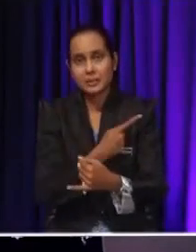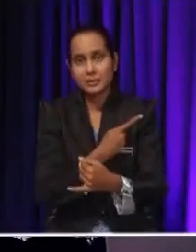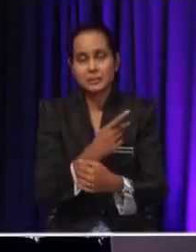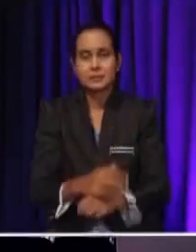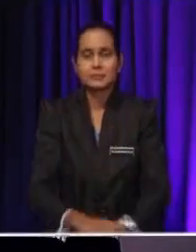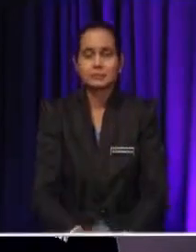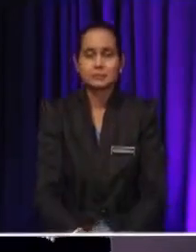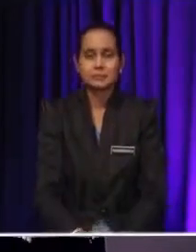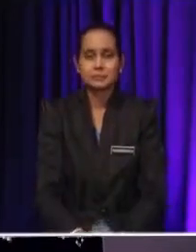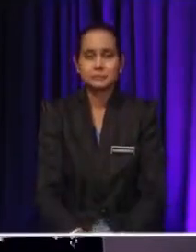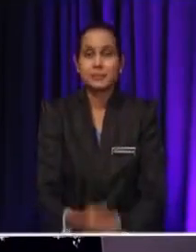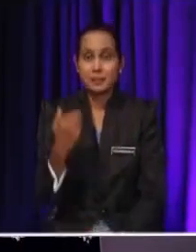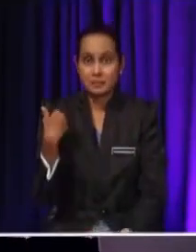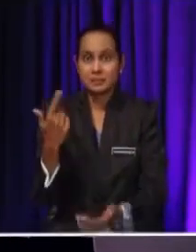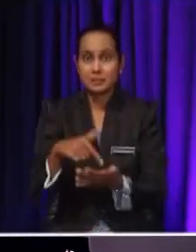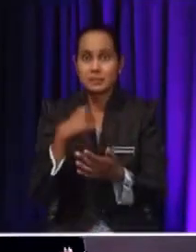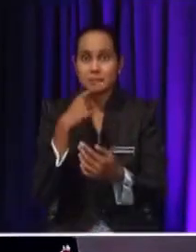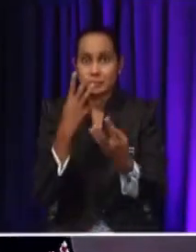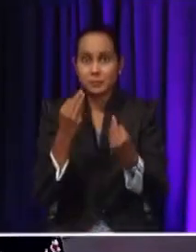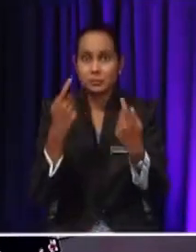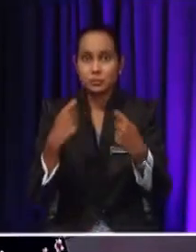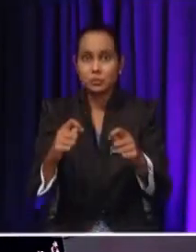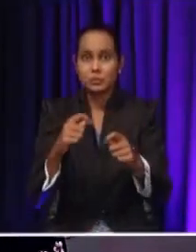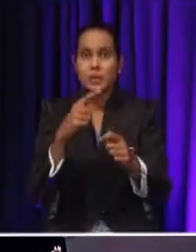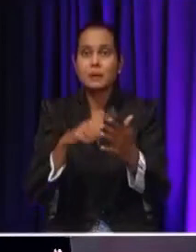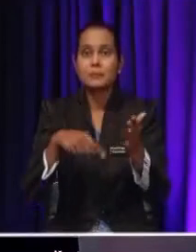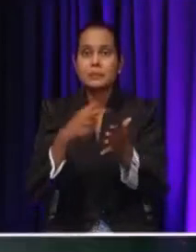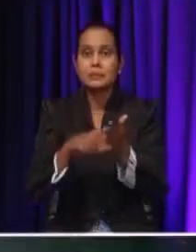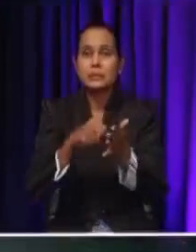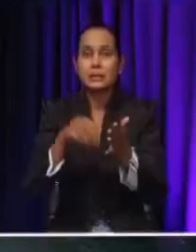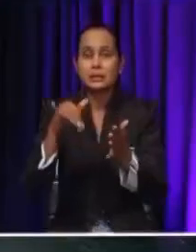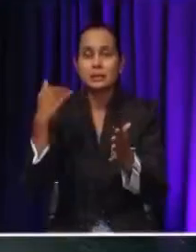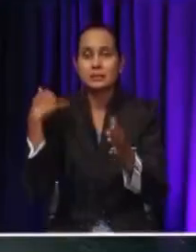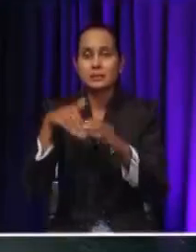lagi ada siapa lagi Nak coba apa nilai yang terdapat dalam saja ini